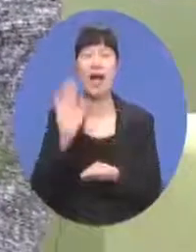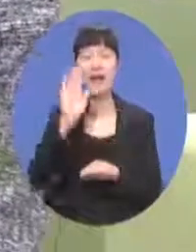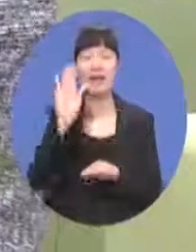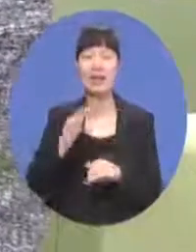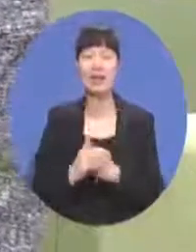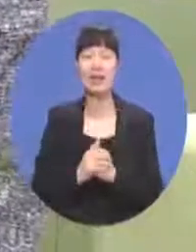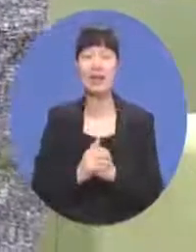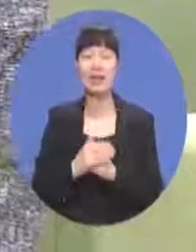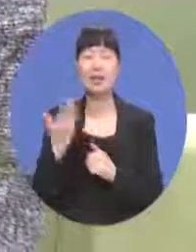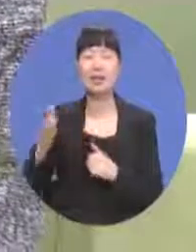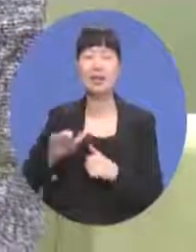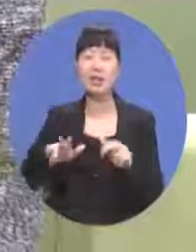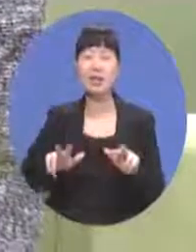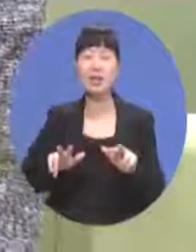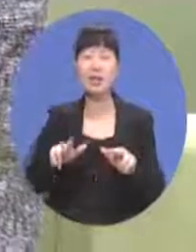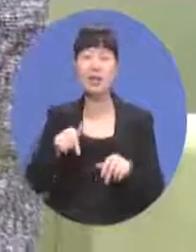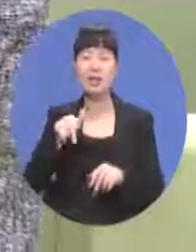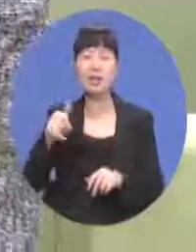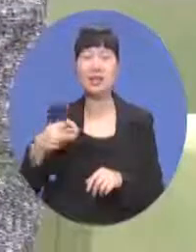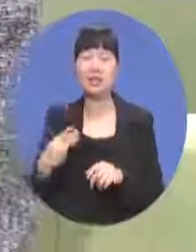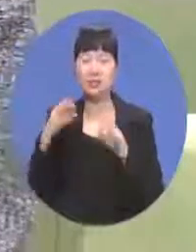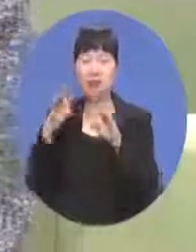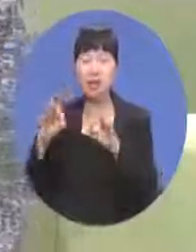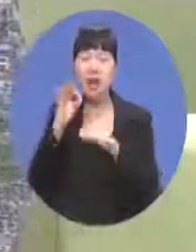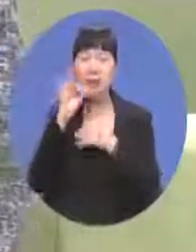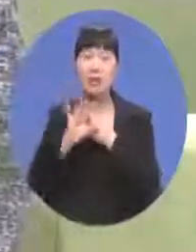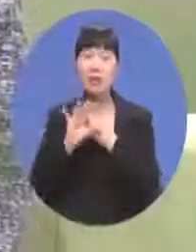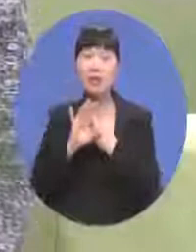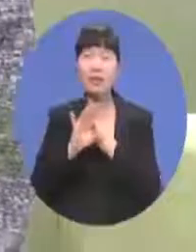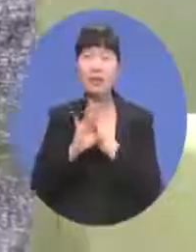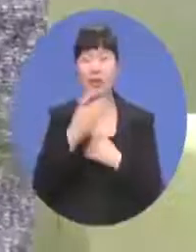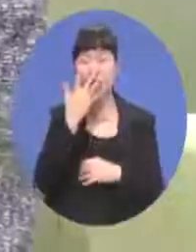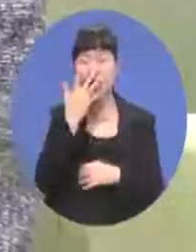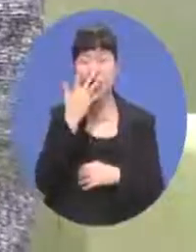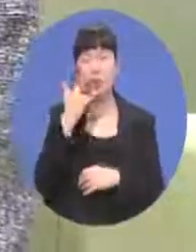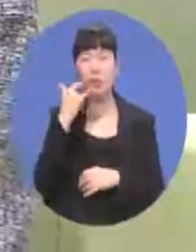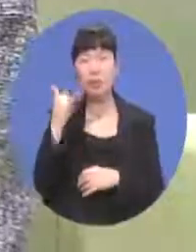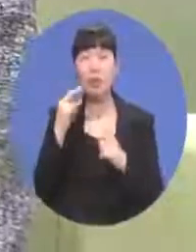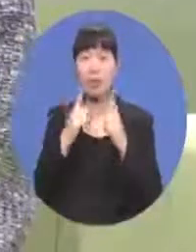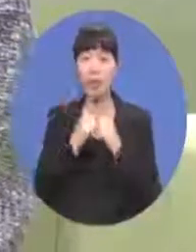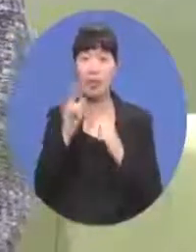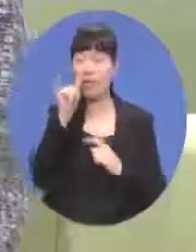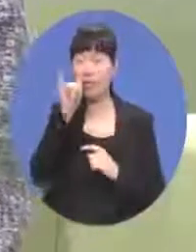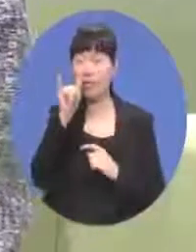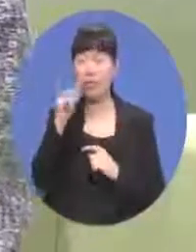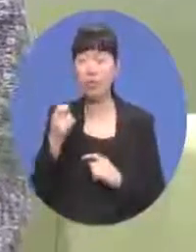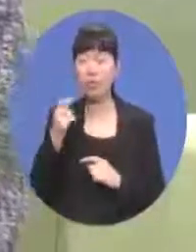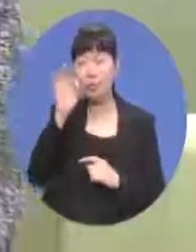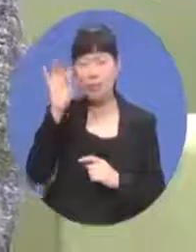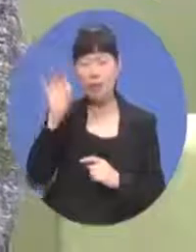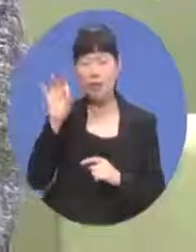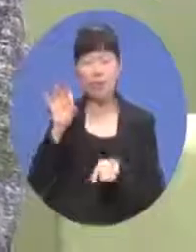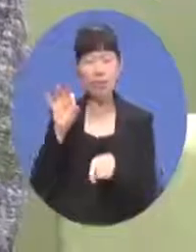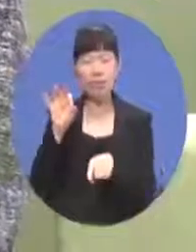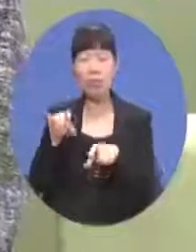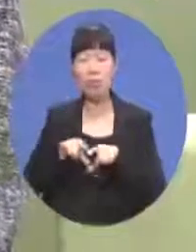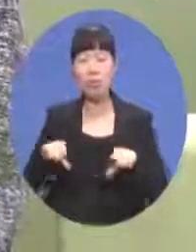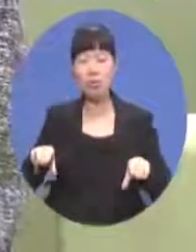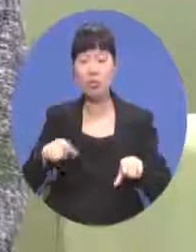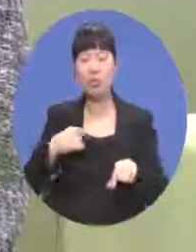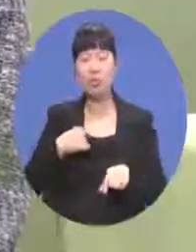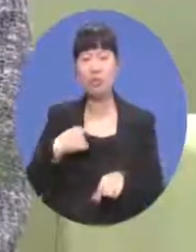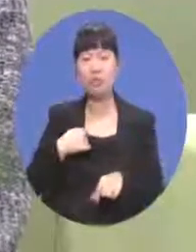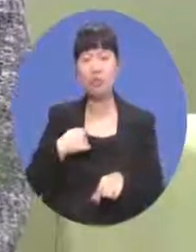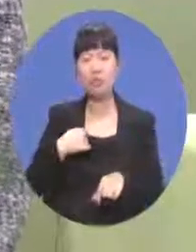있어요. 그런데 이제 이런 기질의 아이들이 만일 둔감한 부모를 만났다. 조금 보면은 아 이거는 보통은 애들이